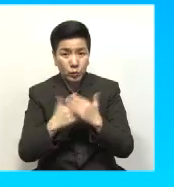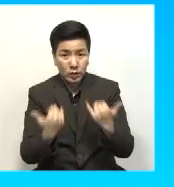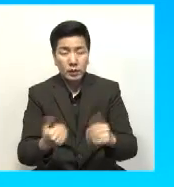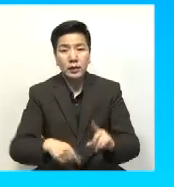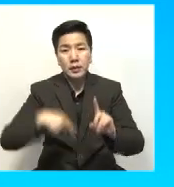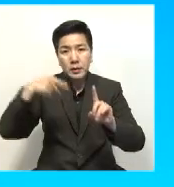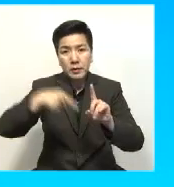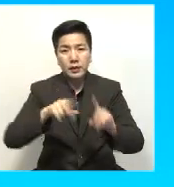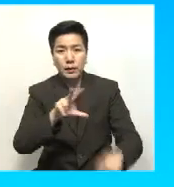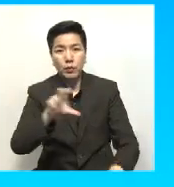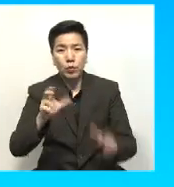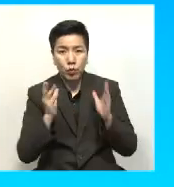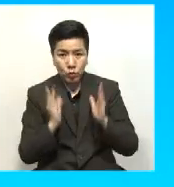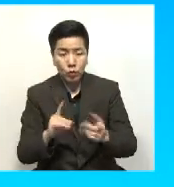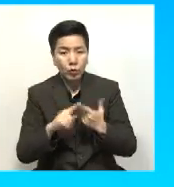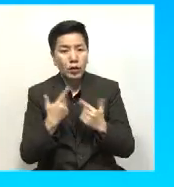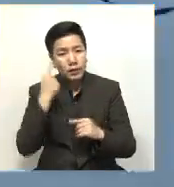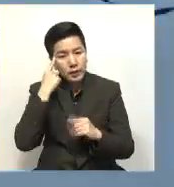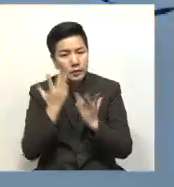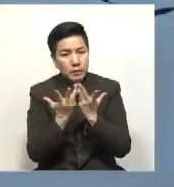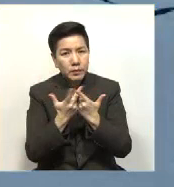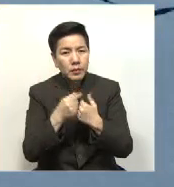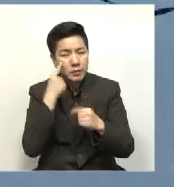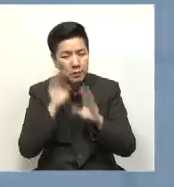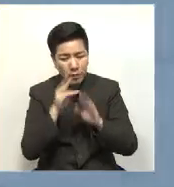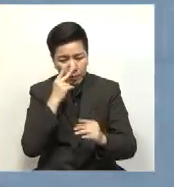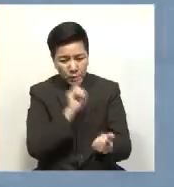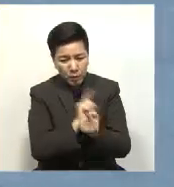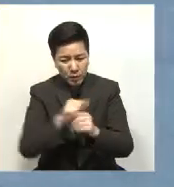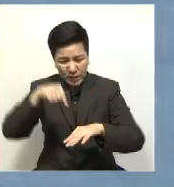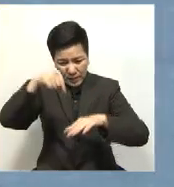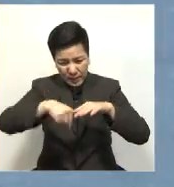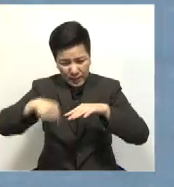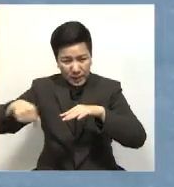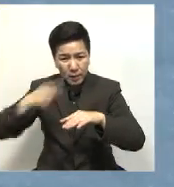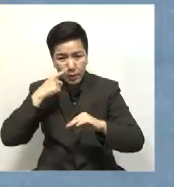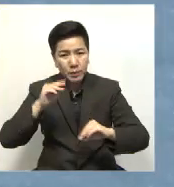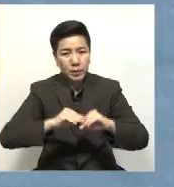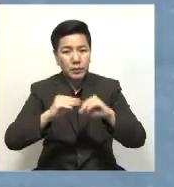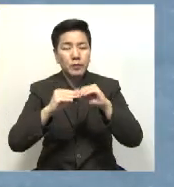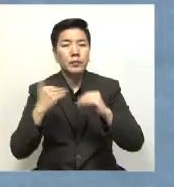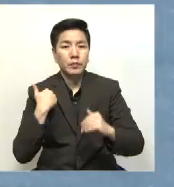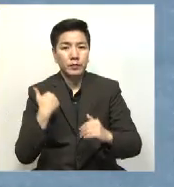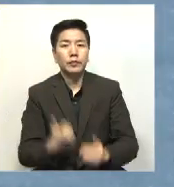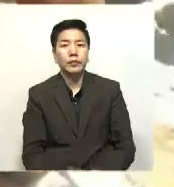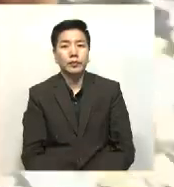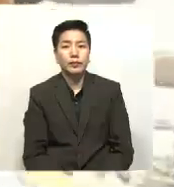ที่ 1,300 คนตามการคาดการว่าจะพบศพใต้ซากปรักหักพังเพิ่มมากยิ่งขึ้น